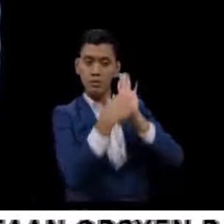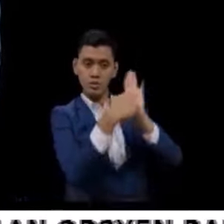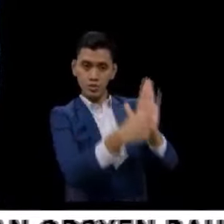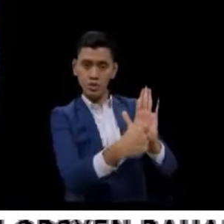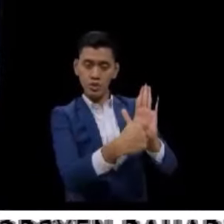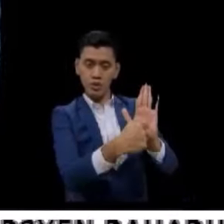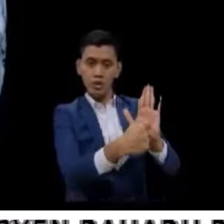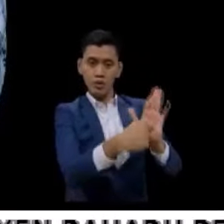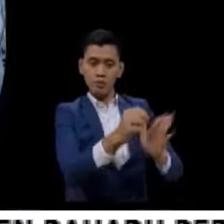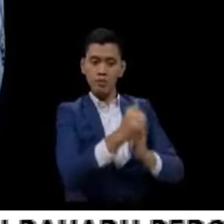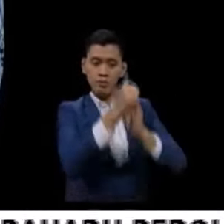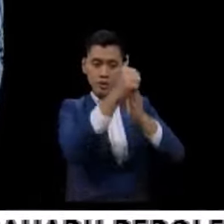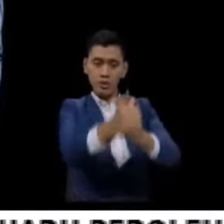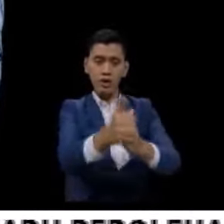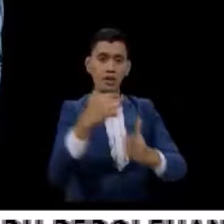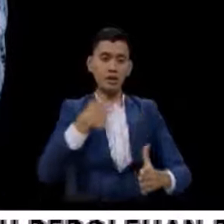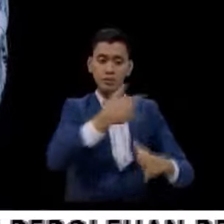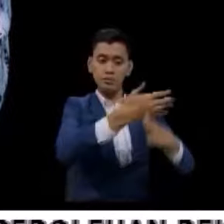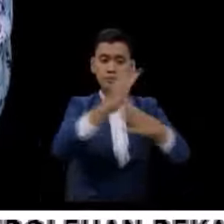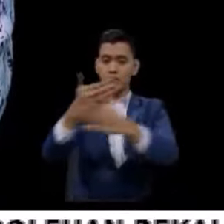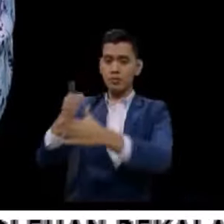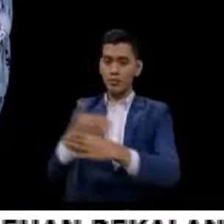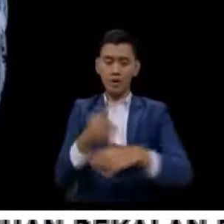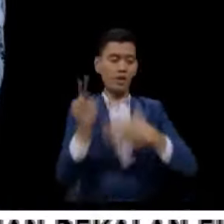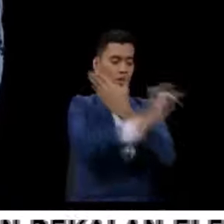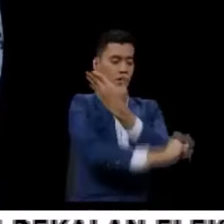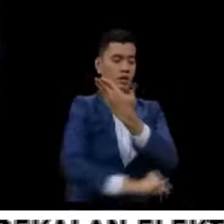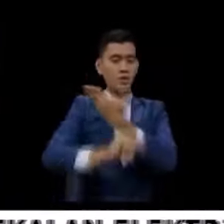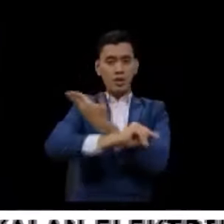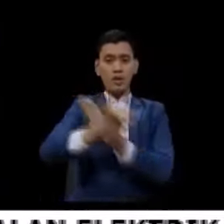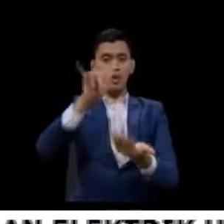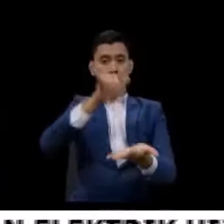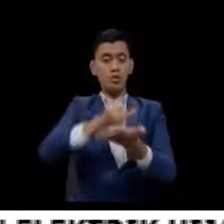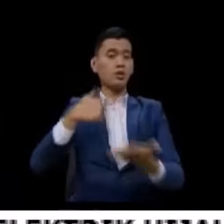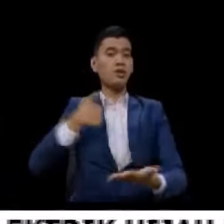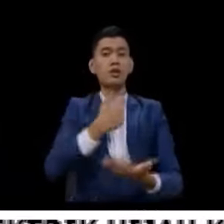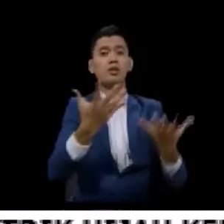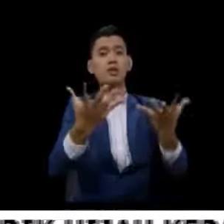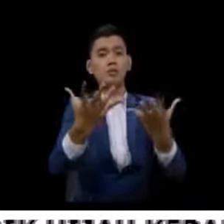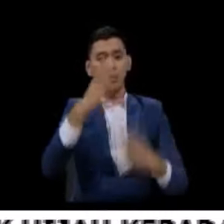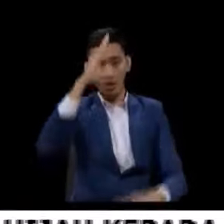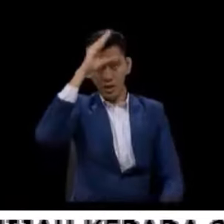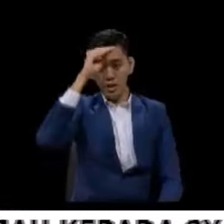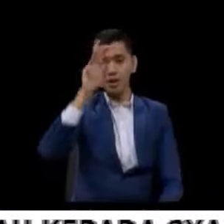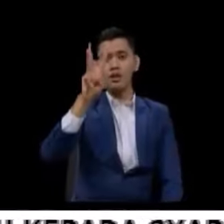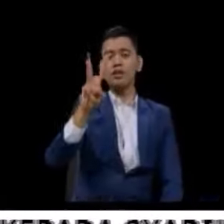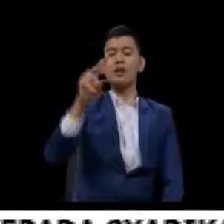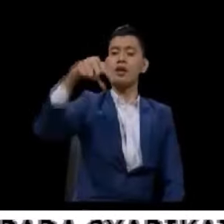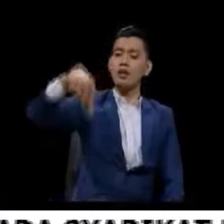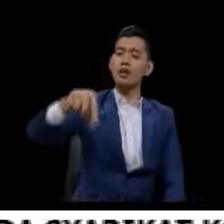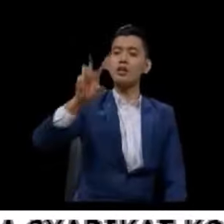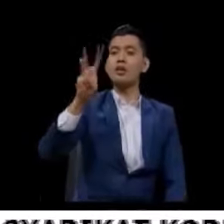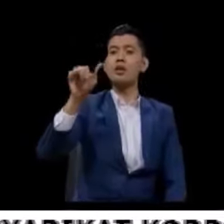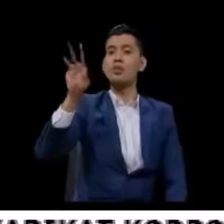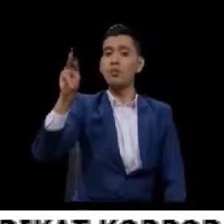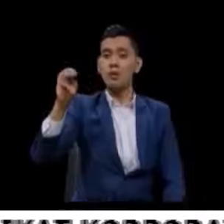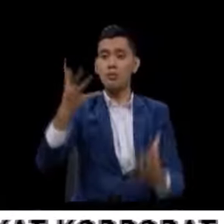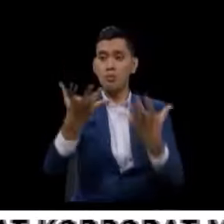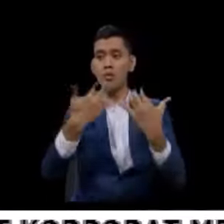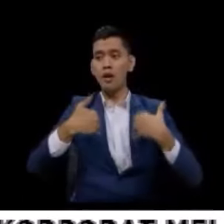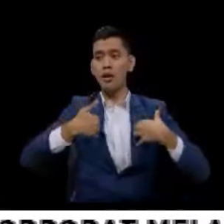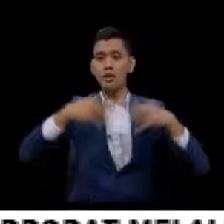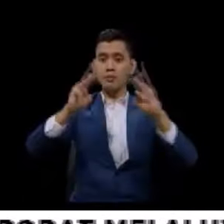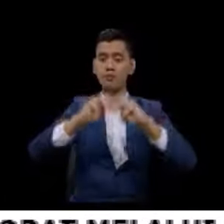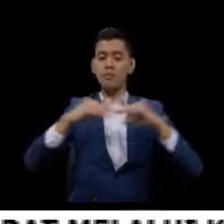dapat apa edarkan supaya inilah bentuk lagi kawan yang kita ndak wujudkan di dalam masyarakat kita